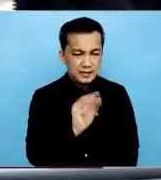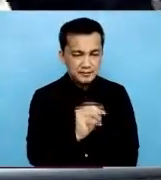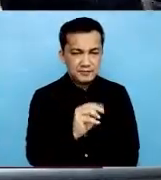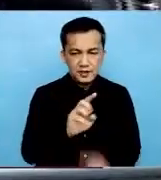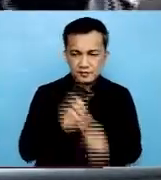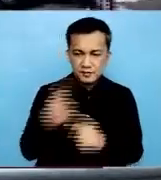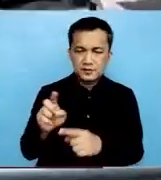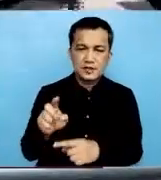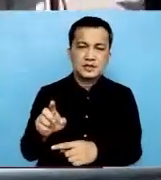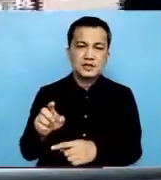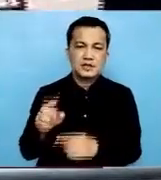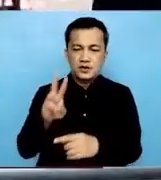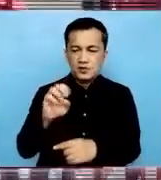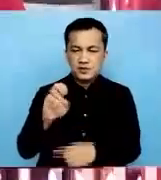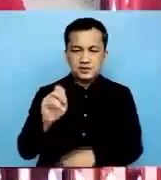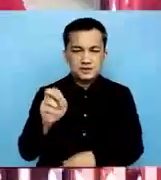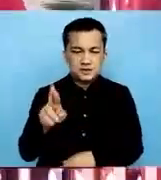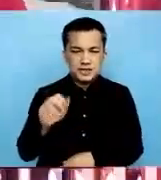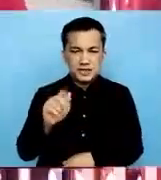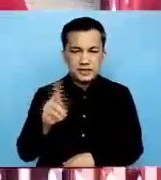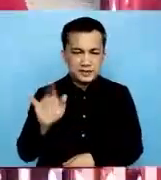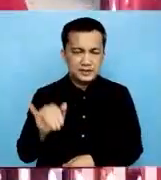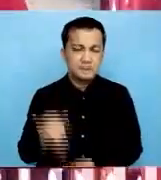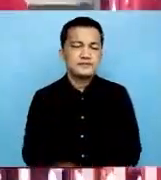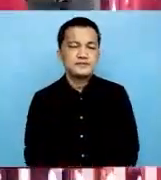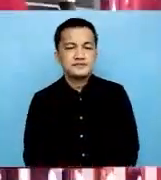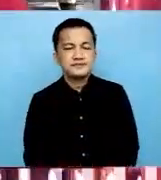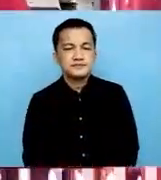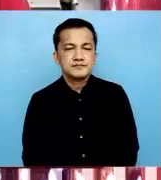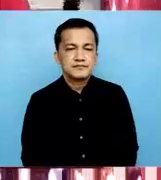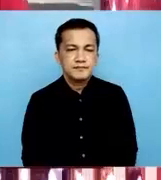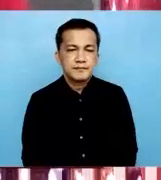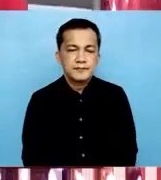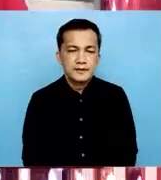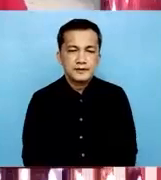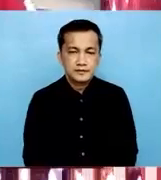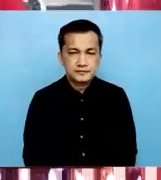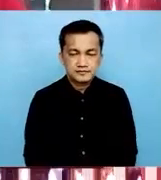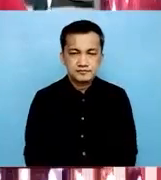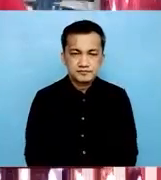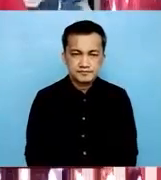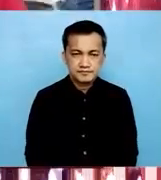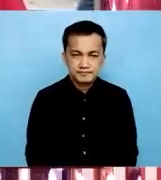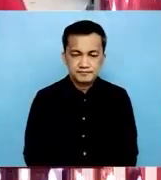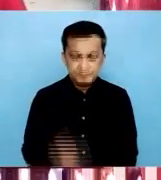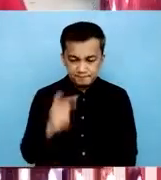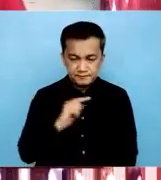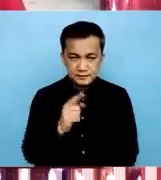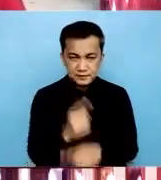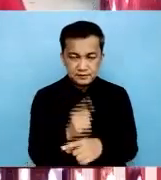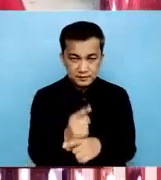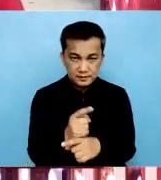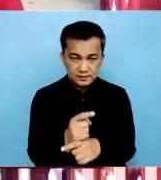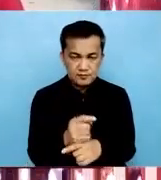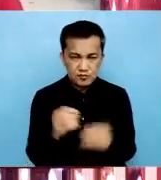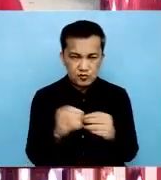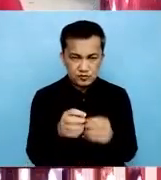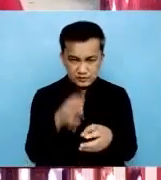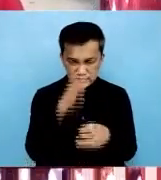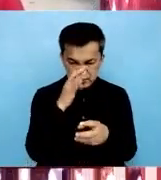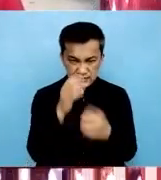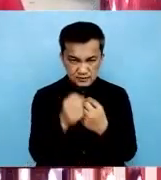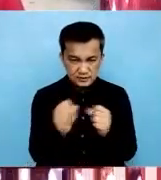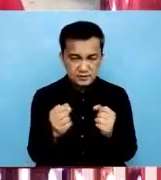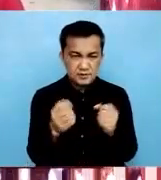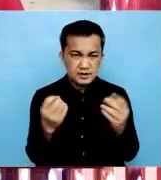Westminster Abbey. Pero tama ba, Jay, mas mahigpit yung siguridad ngayon kasi nga mas maraming world leaders yung